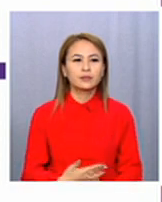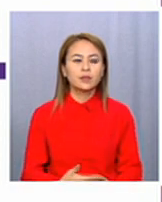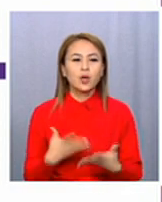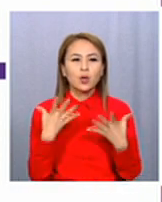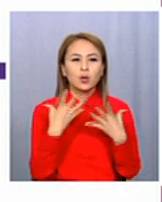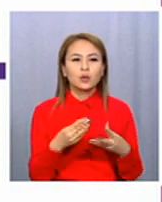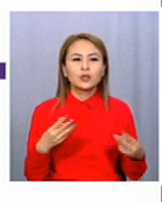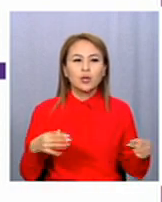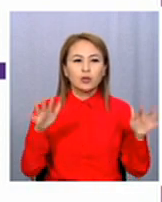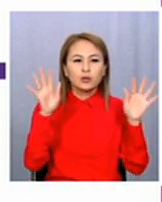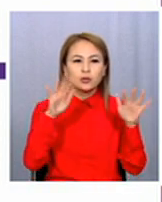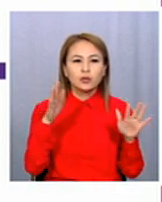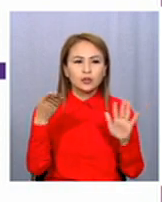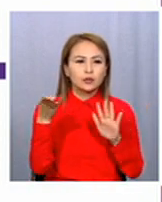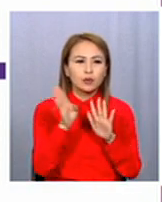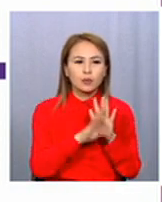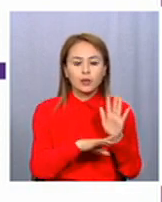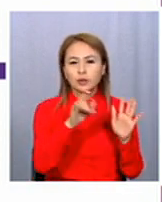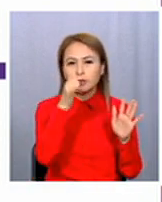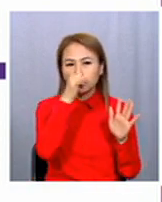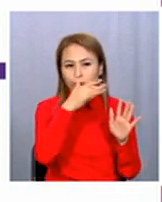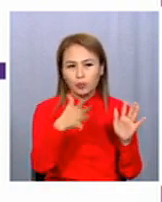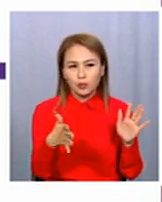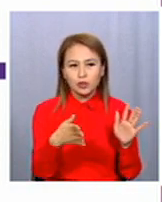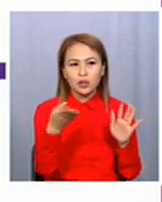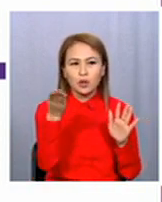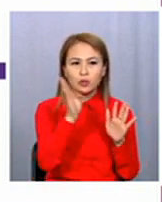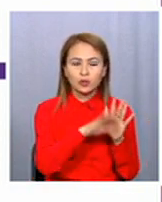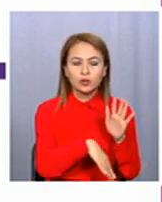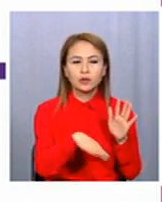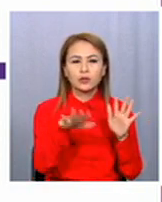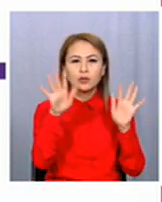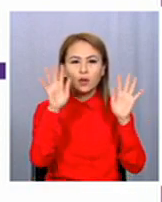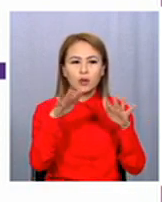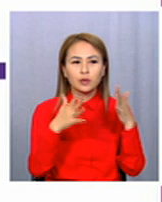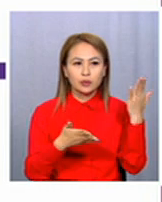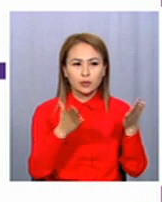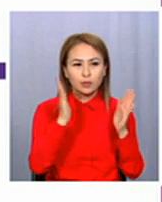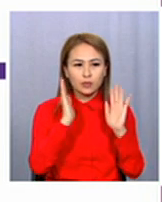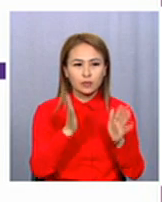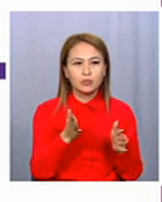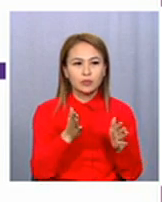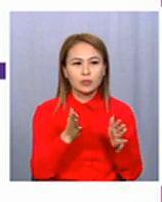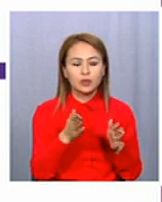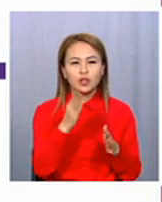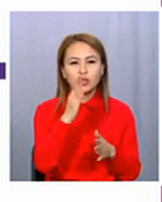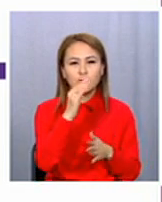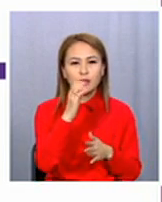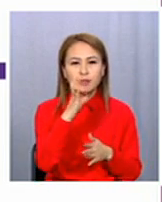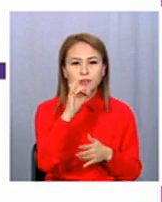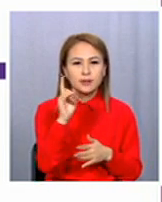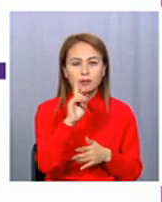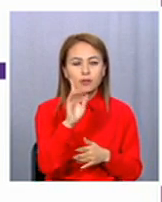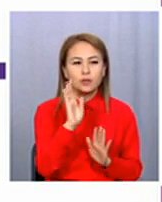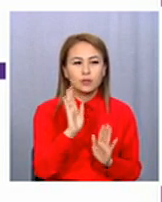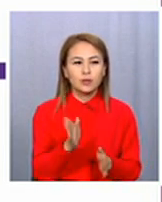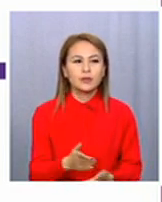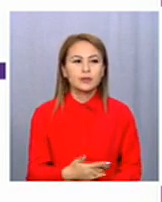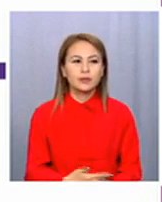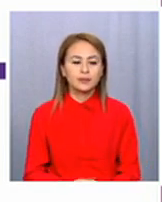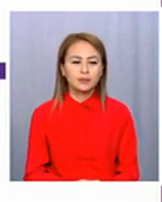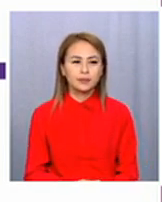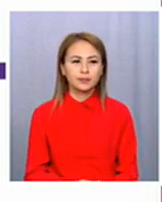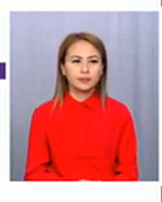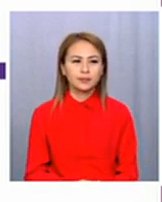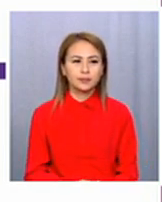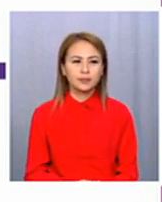Көктем жауын шашынсыз болмас. Жауын шашынды болса, жасынсыз болмас. Ендеше,